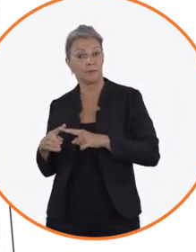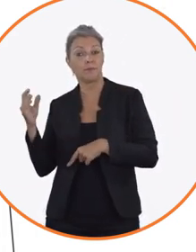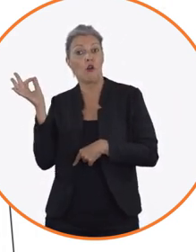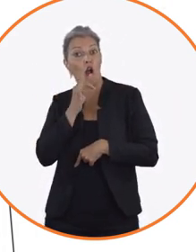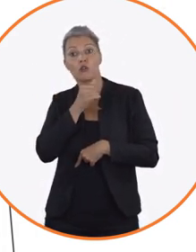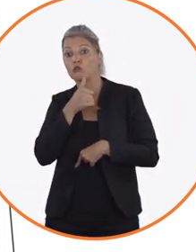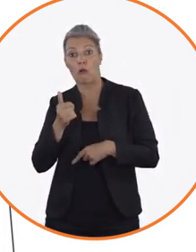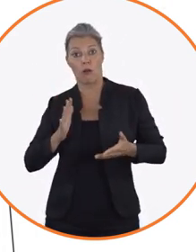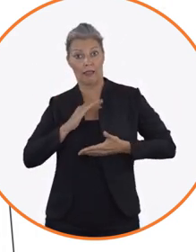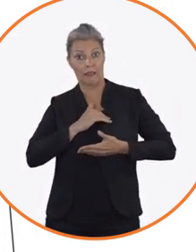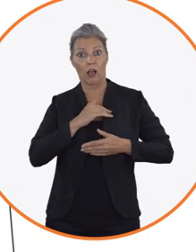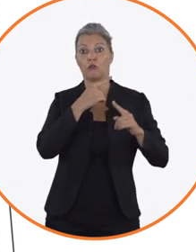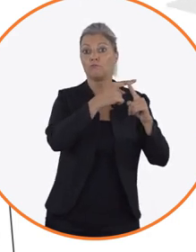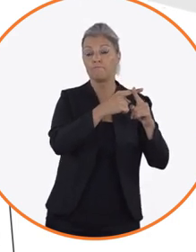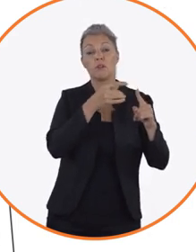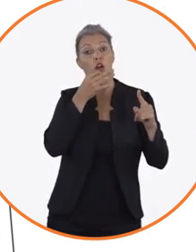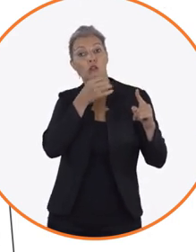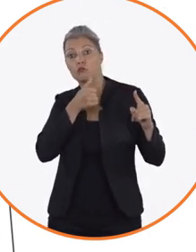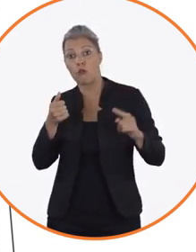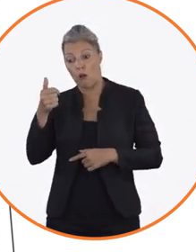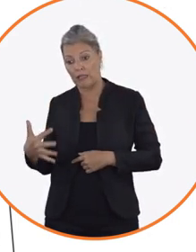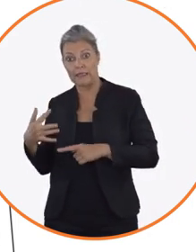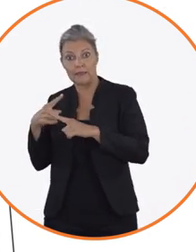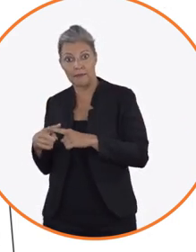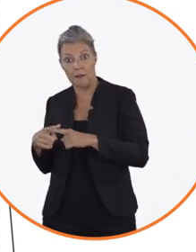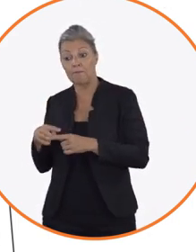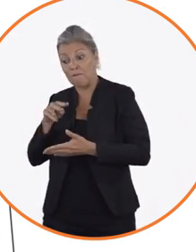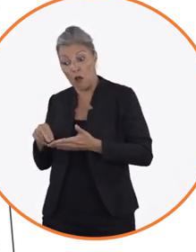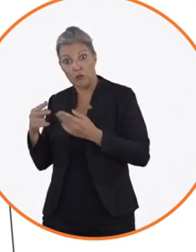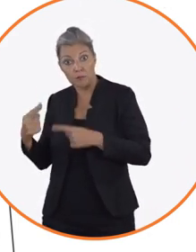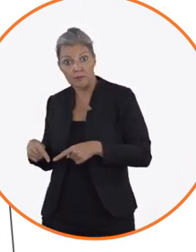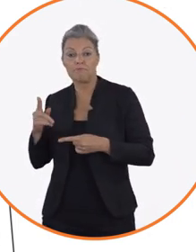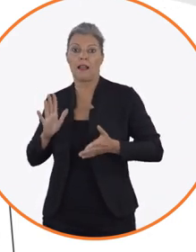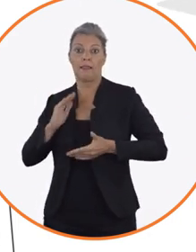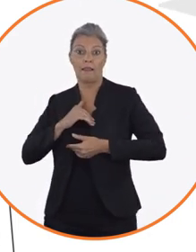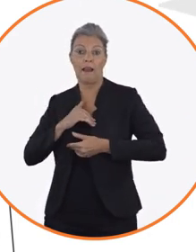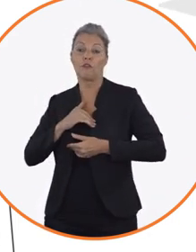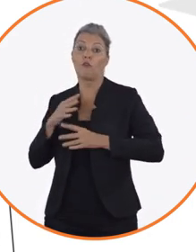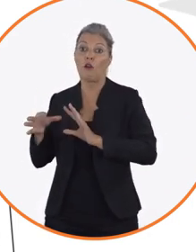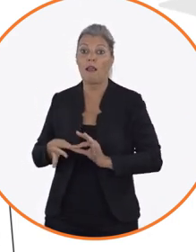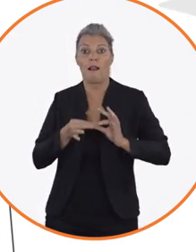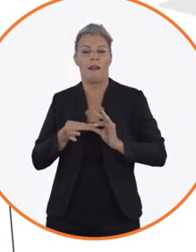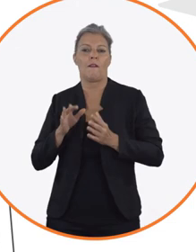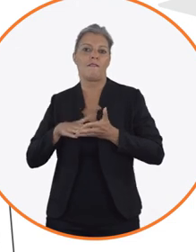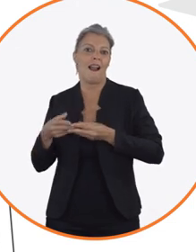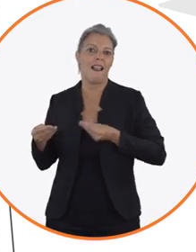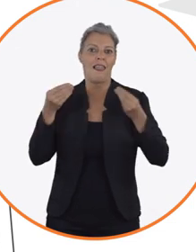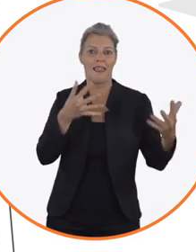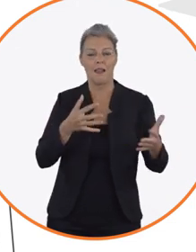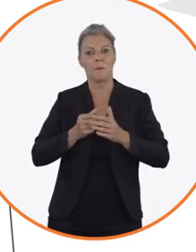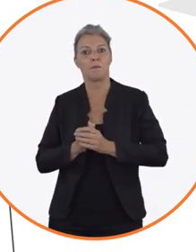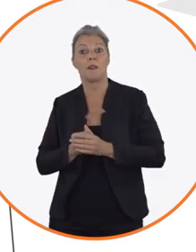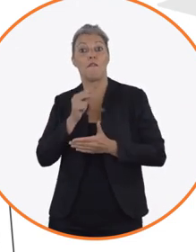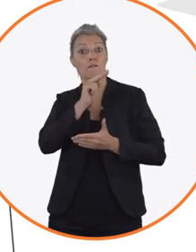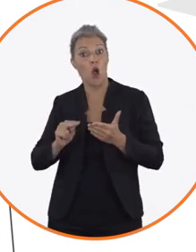Votare solo per uno dei candidati presidente. Votare solo una lista. In tal caso il voto si intende espresso anche a favore del candidato presidente ad